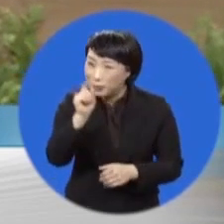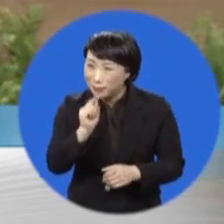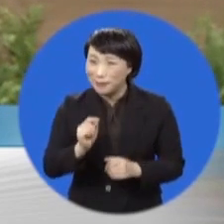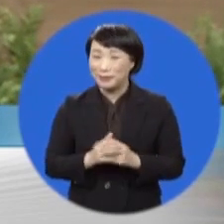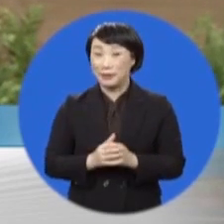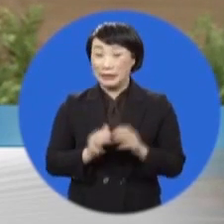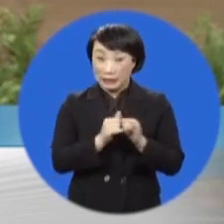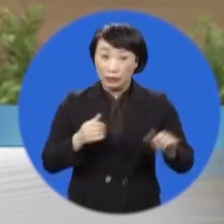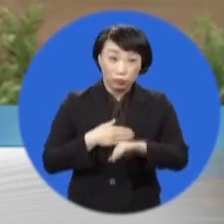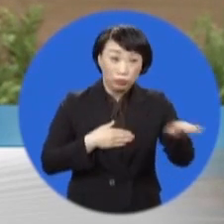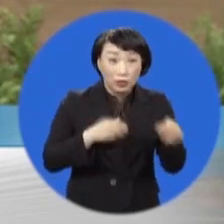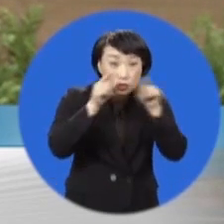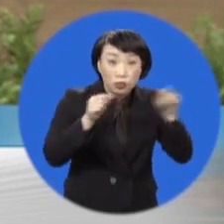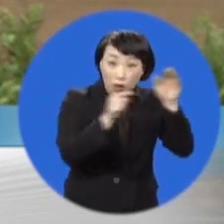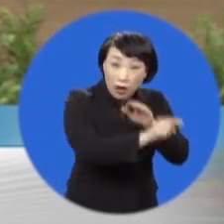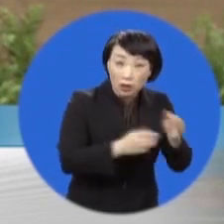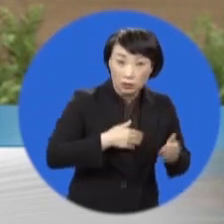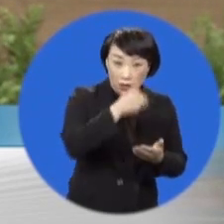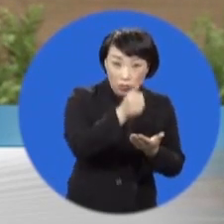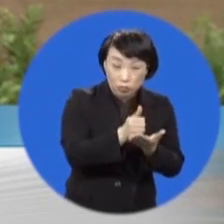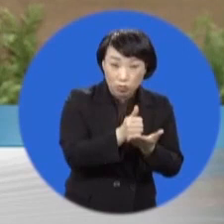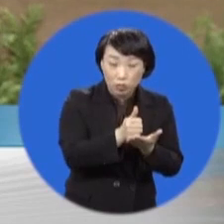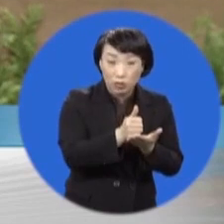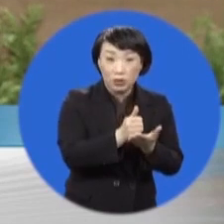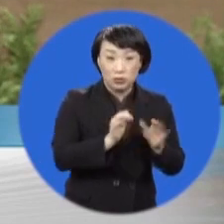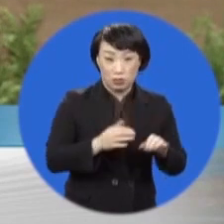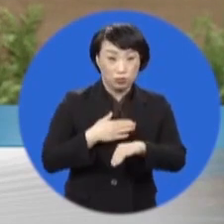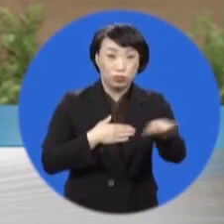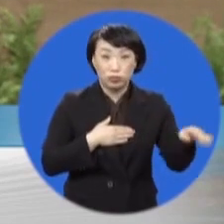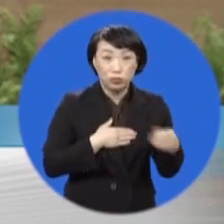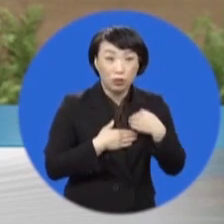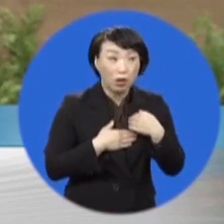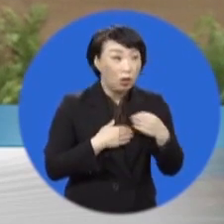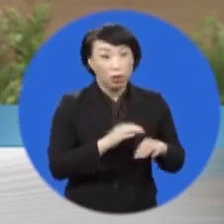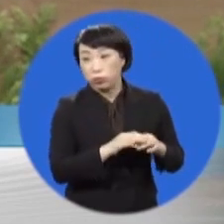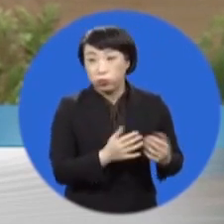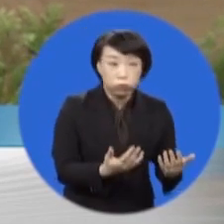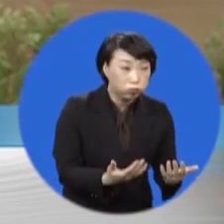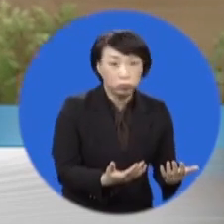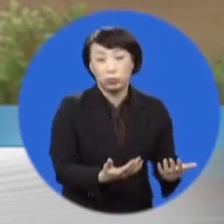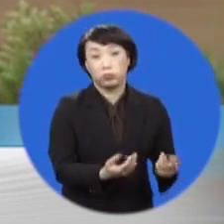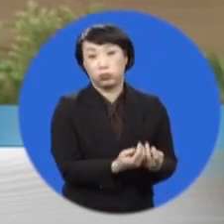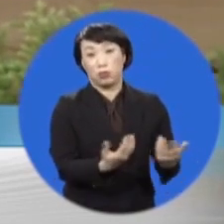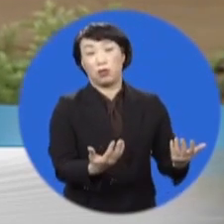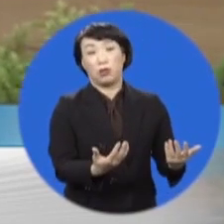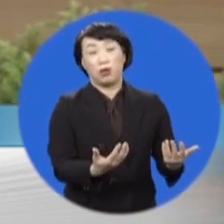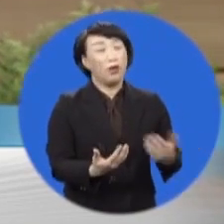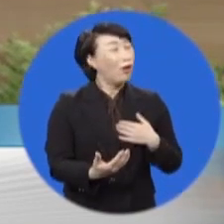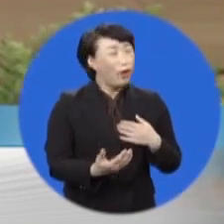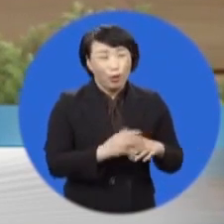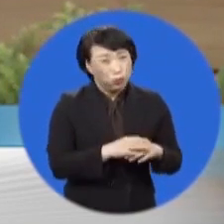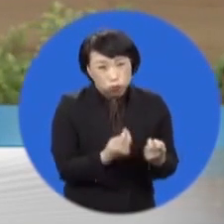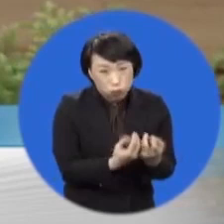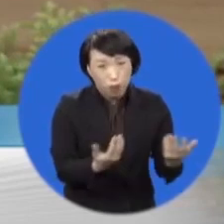오지가 q5 깔 복지로 에 층 말로 우리는 보통 해결할 길이 없죠 해결할